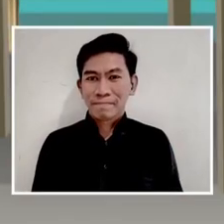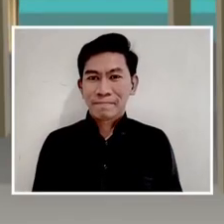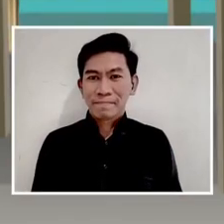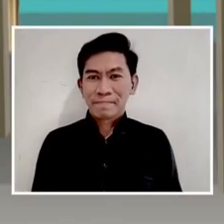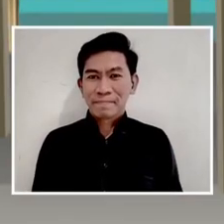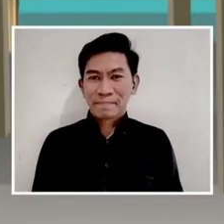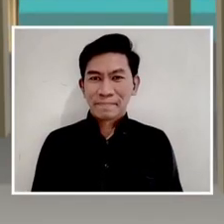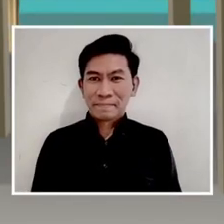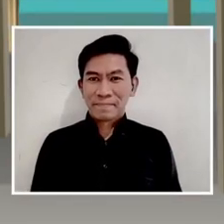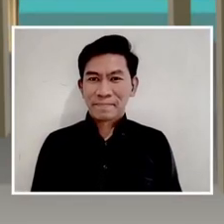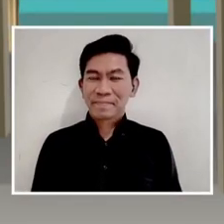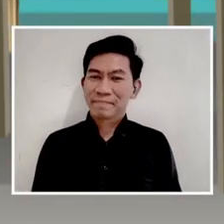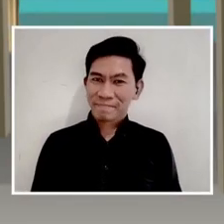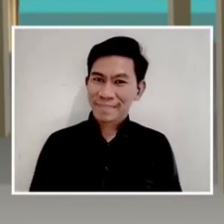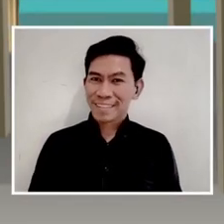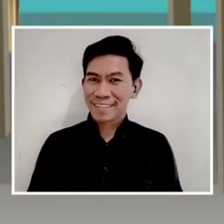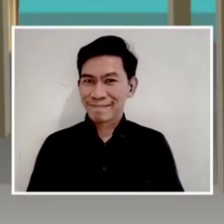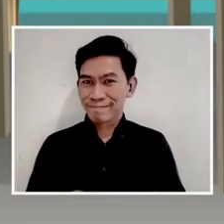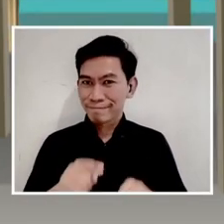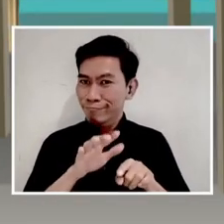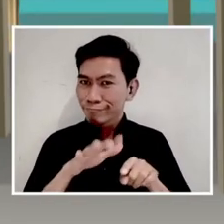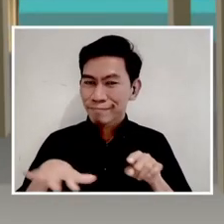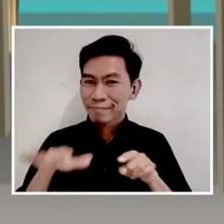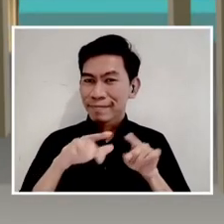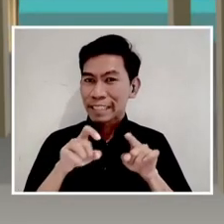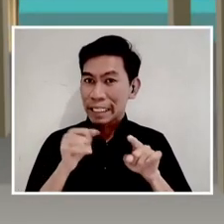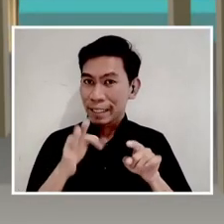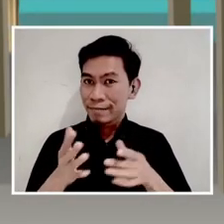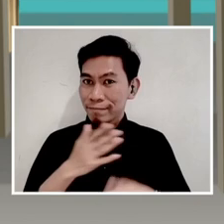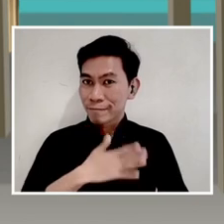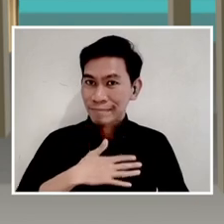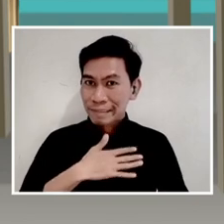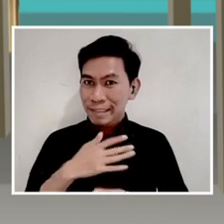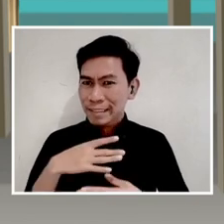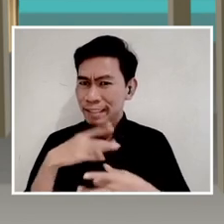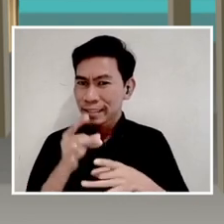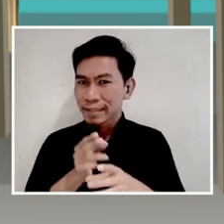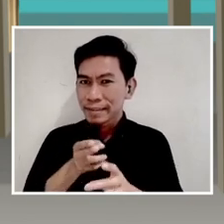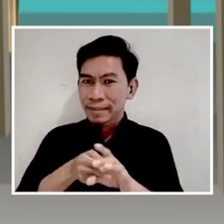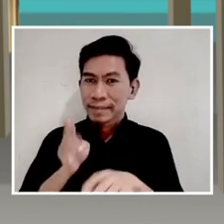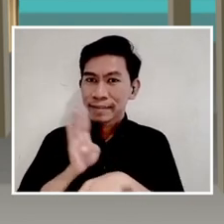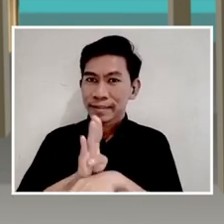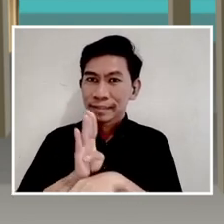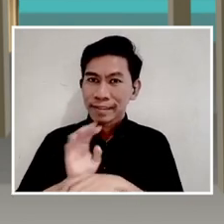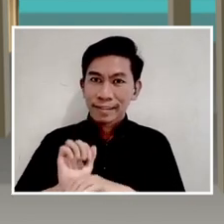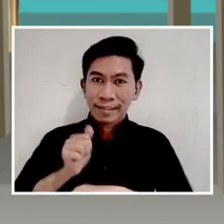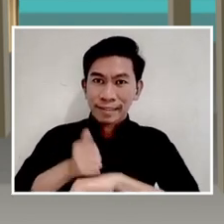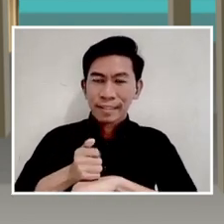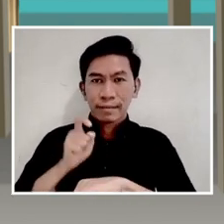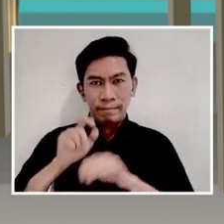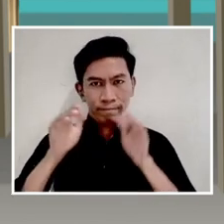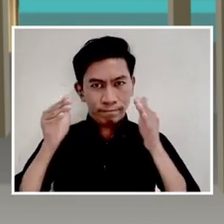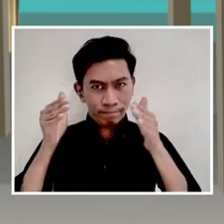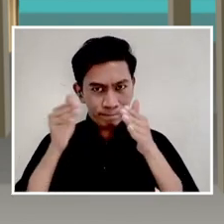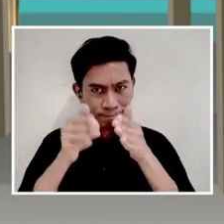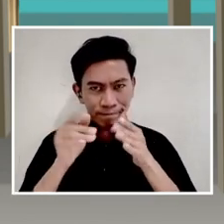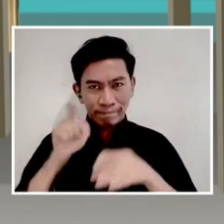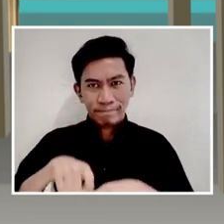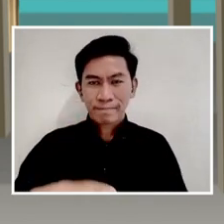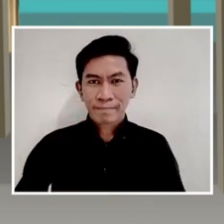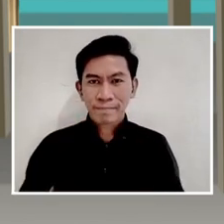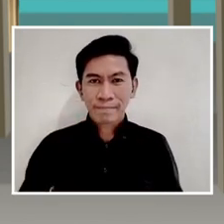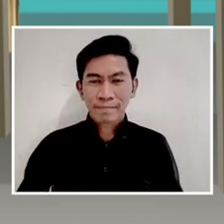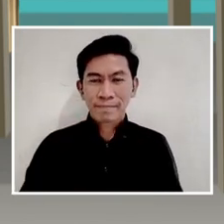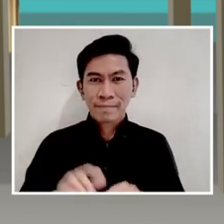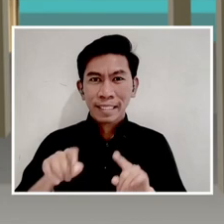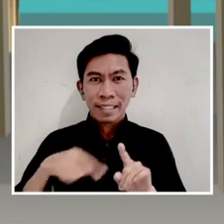Mga ateng, mga kuyang, kung sasabak sa negosyo, tandaan, kailangan mag-focus. Tsaka ilaban palagi